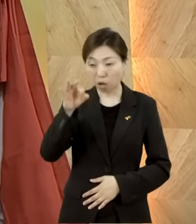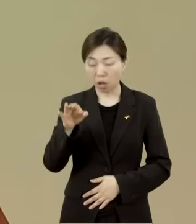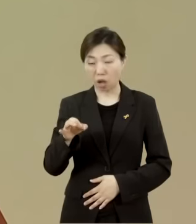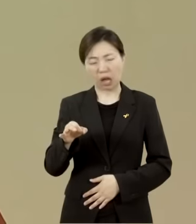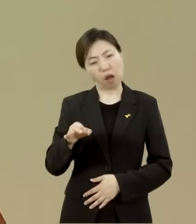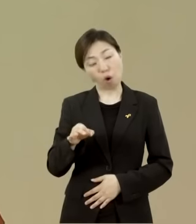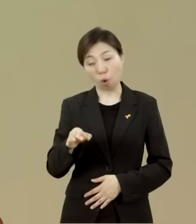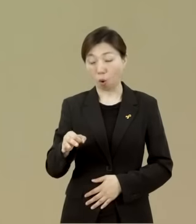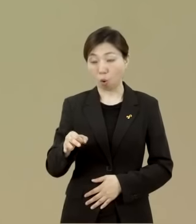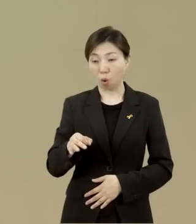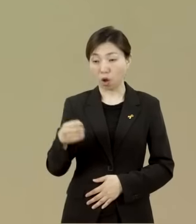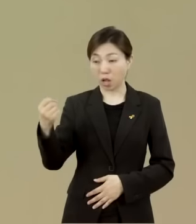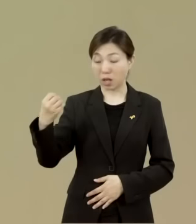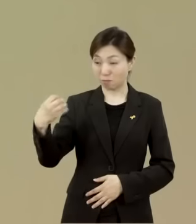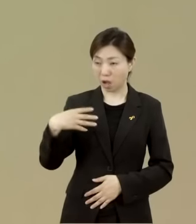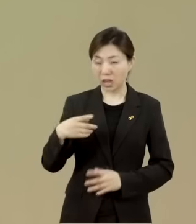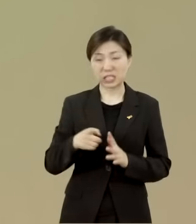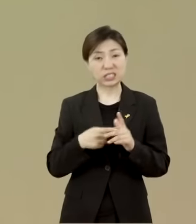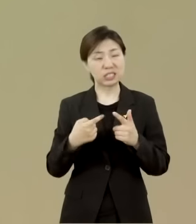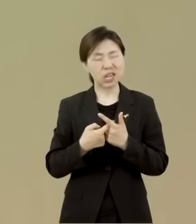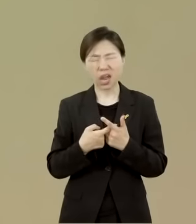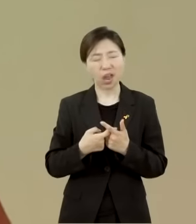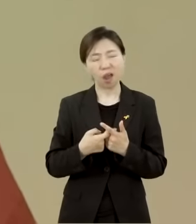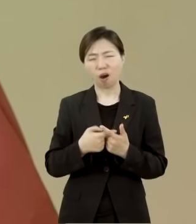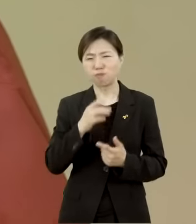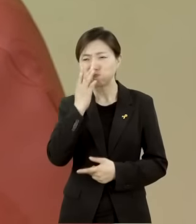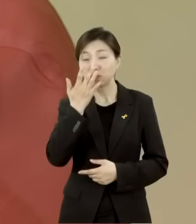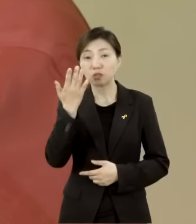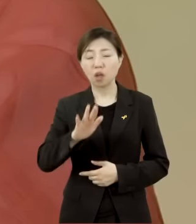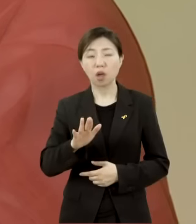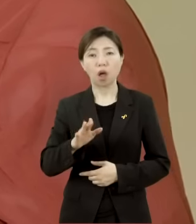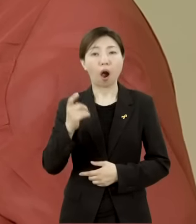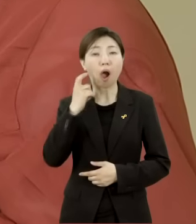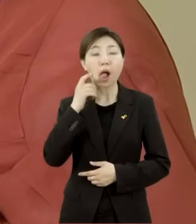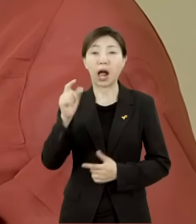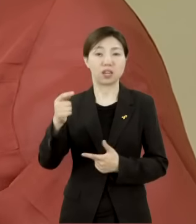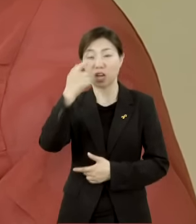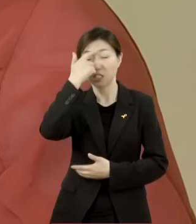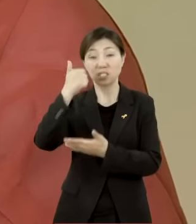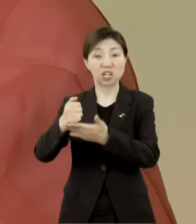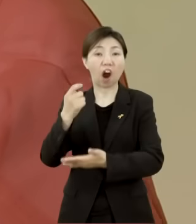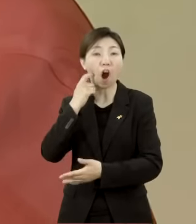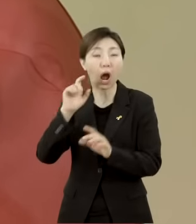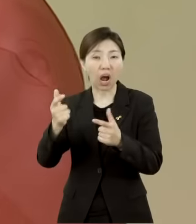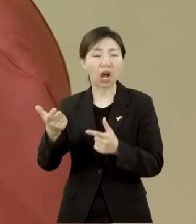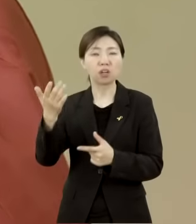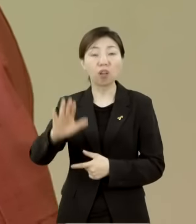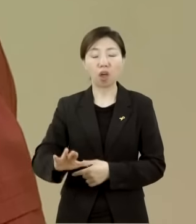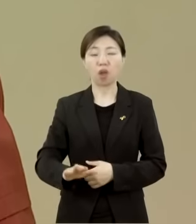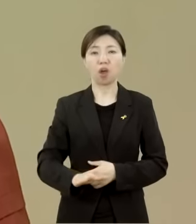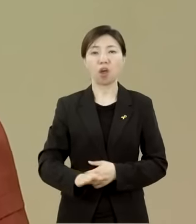그러니까 여러분 이건 이해가 안 되는 거예요 저도 들으면서 이해가 안 되는데 글 스이 거짓말 뿐이 아니거든요